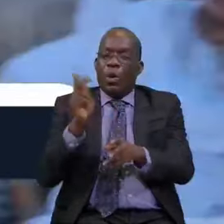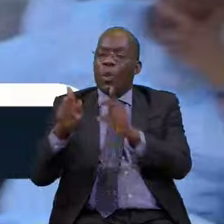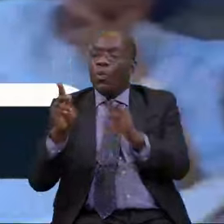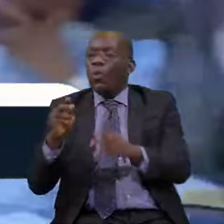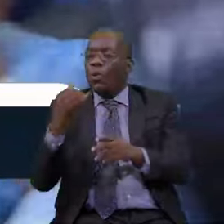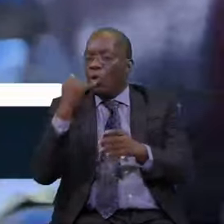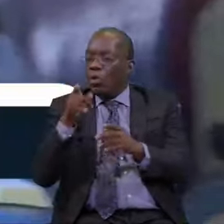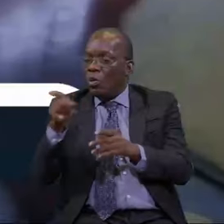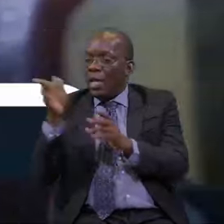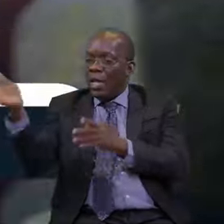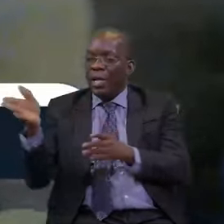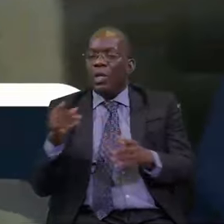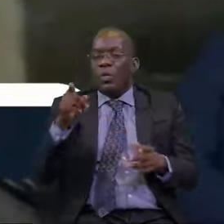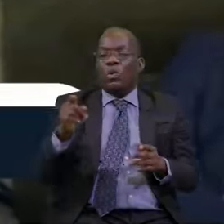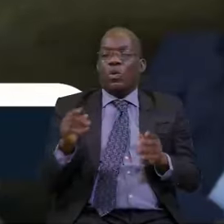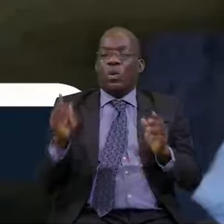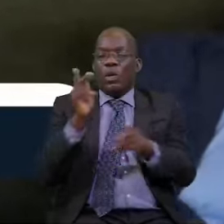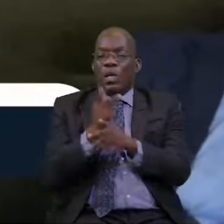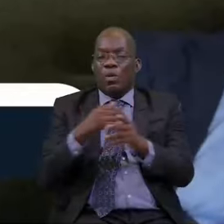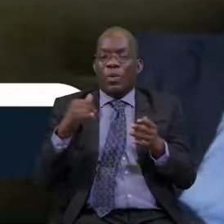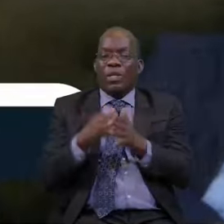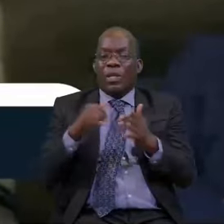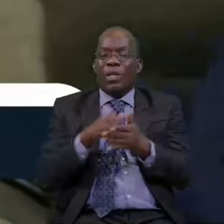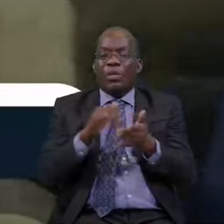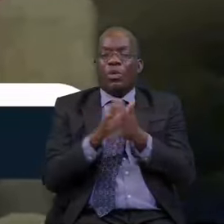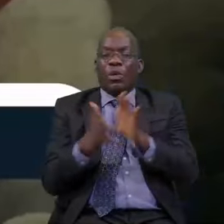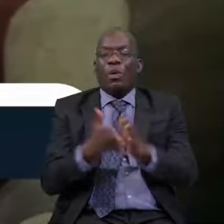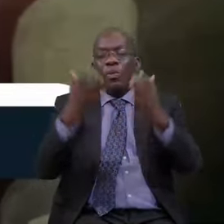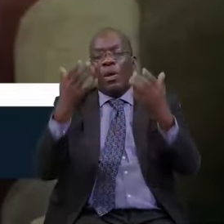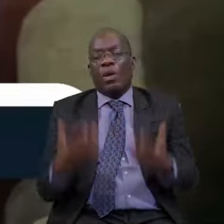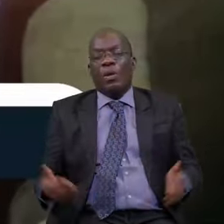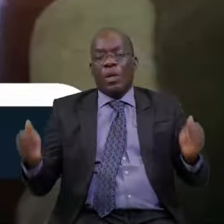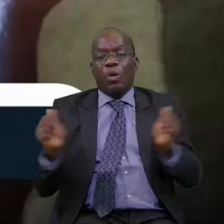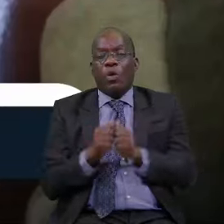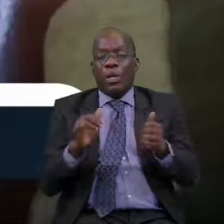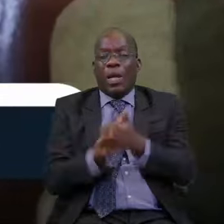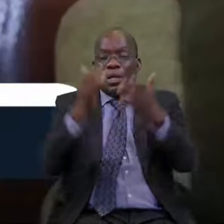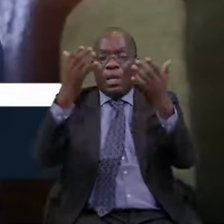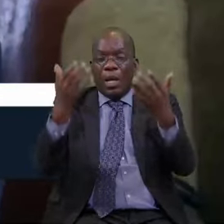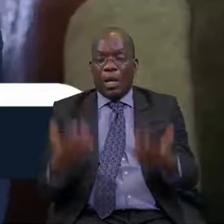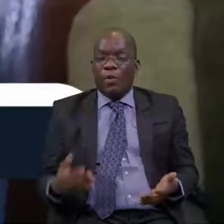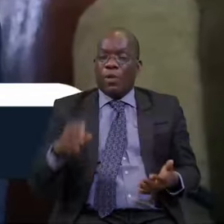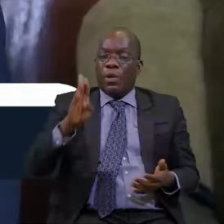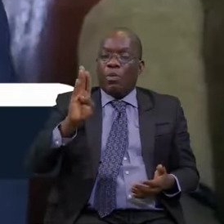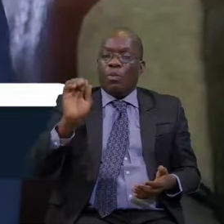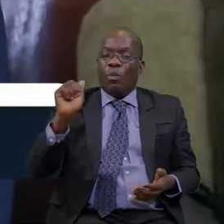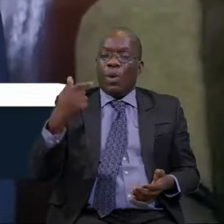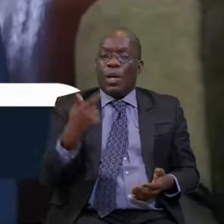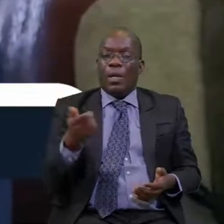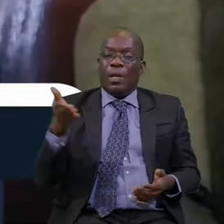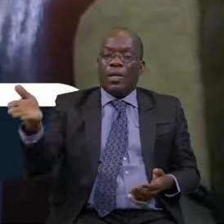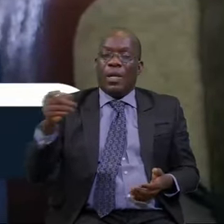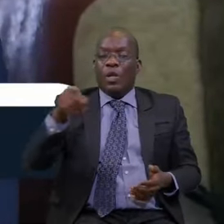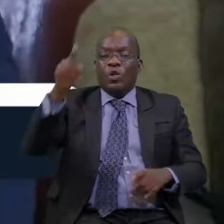côté, les gens vous blessent, vous ne pardonnez pas aux gens. Le sac est lourd. Avec le sac lourd rempli de